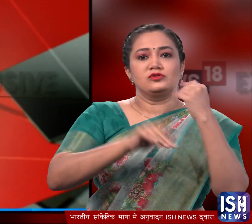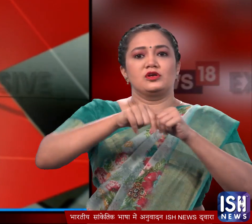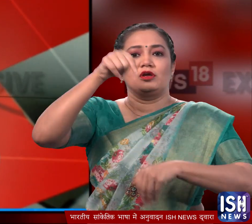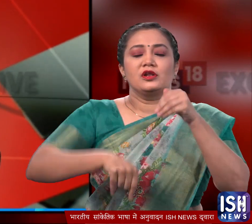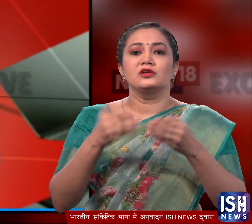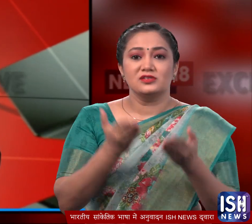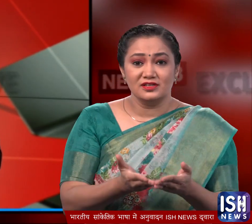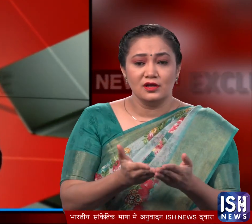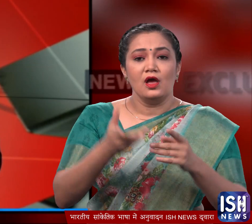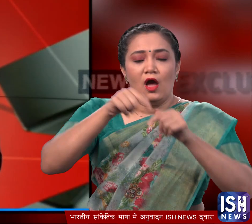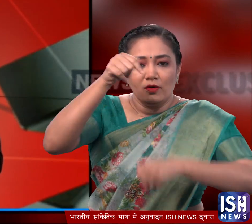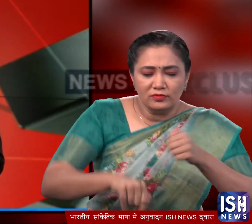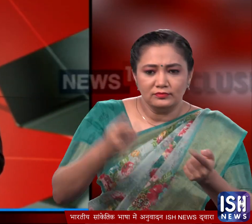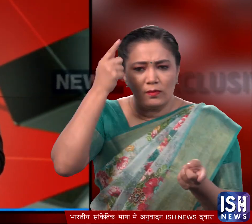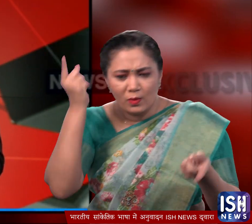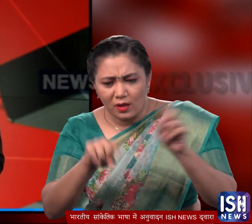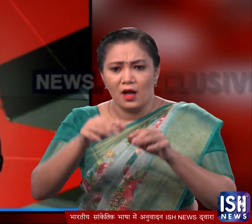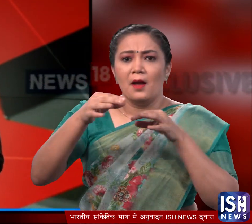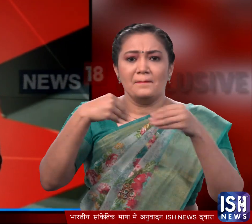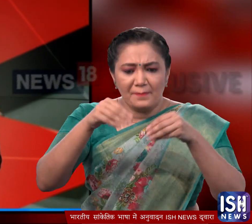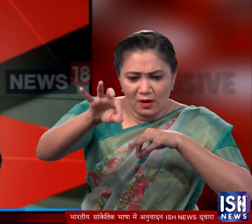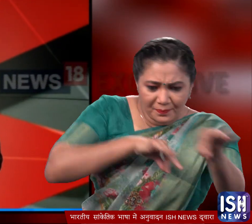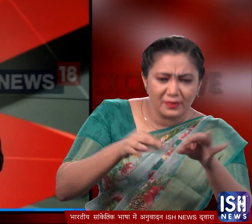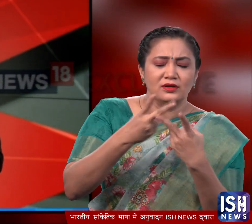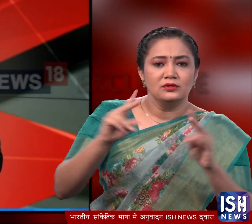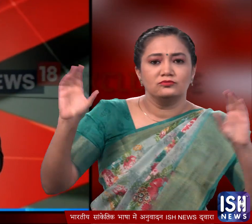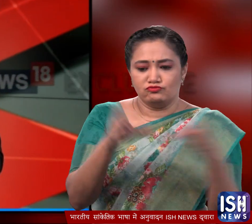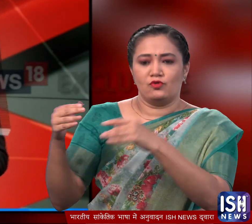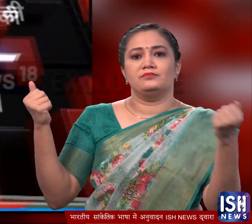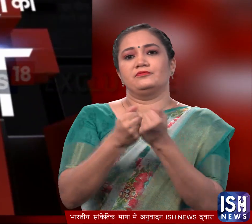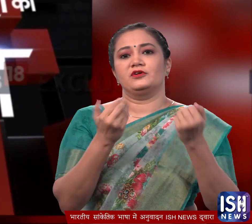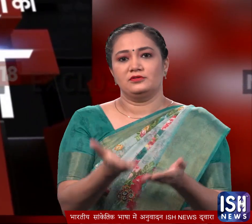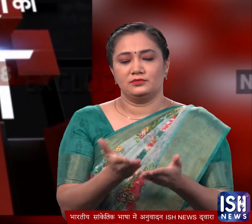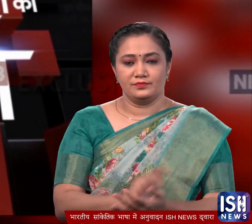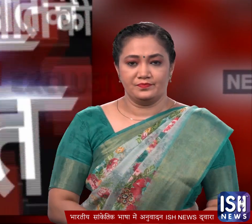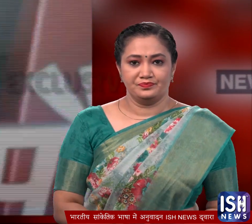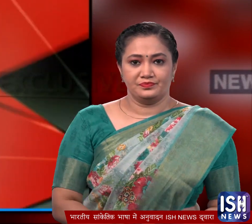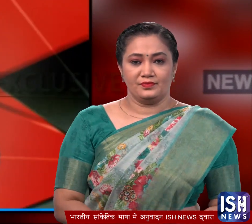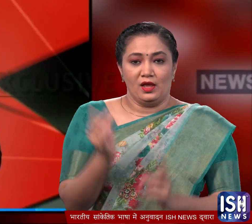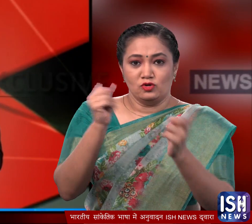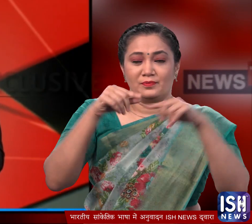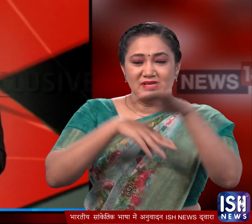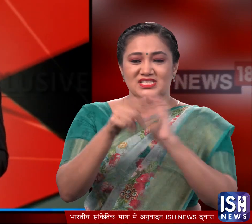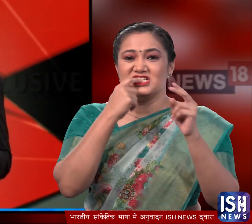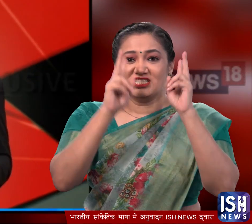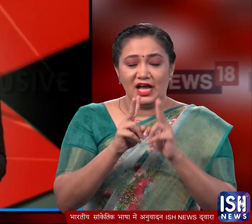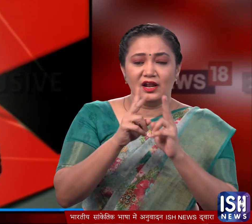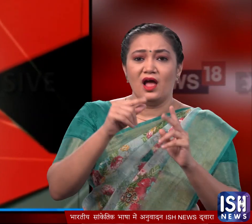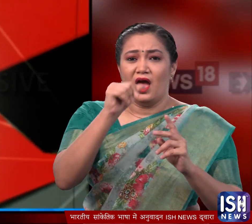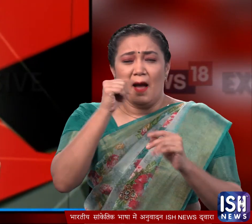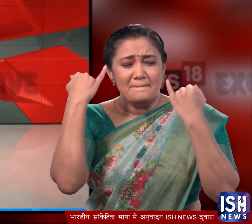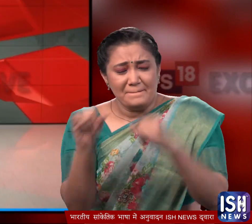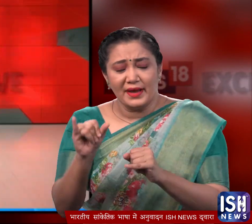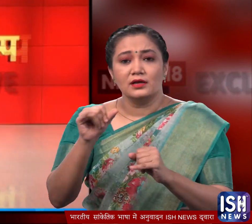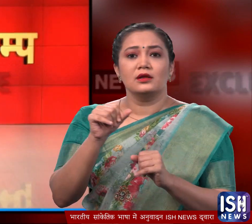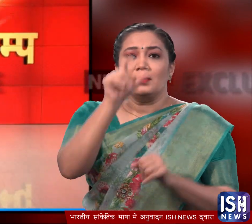के चुनाव के दौरान वोटिंग में धांधली और बैलेट पेपर फाड़ने के आरोप में 2 गुटों की भिड़ंत हो गई। उत्तर प्रदेश के आगरा में जहरीली शराब